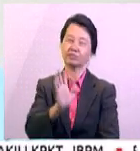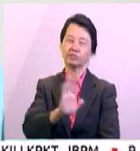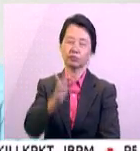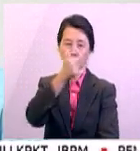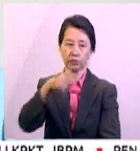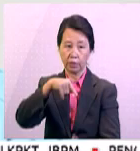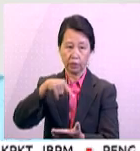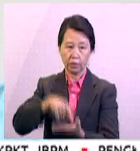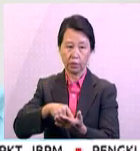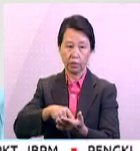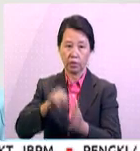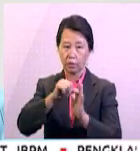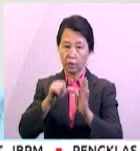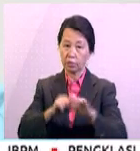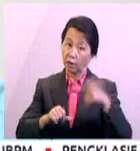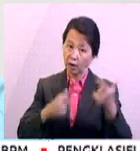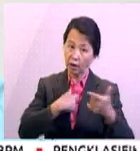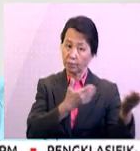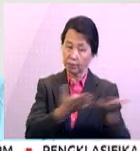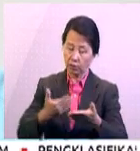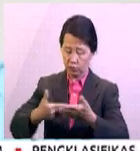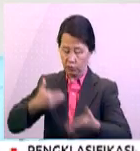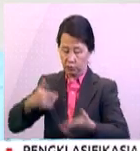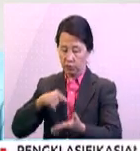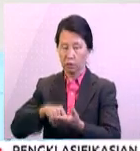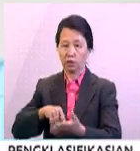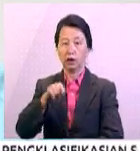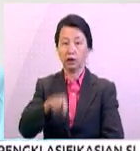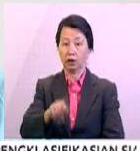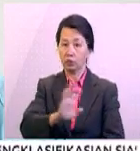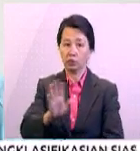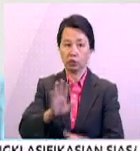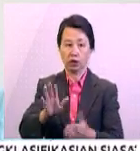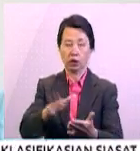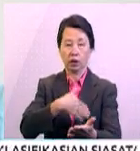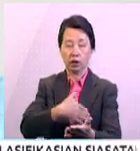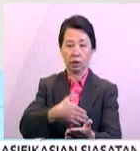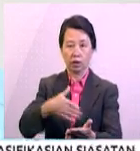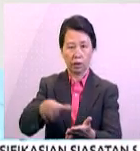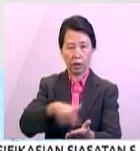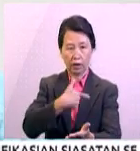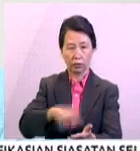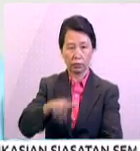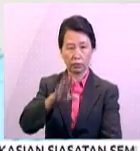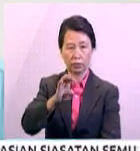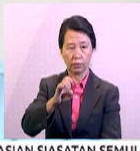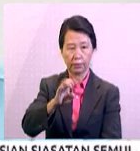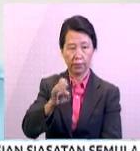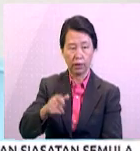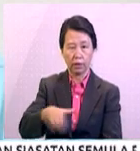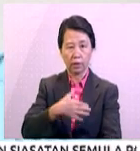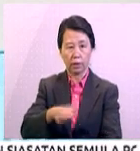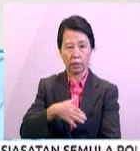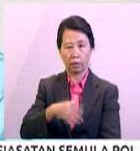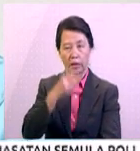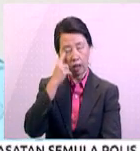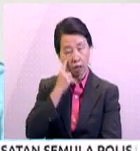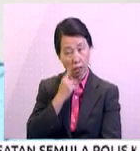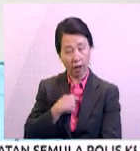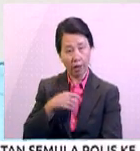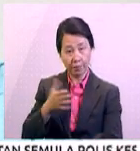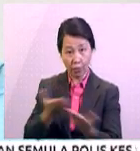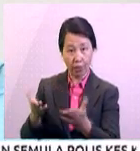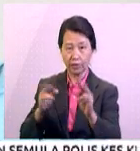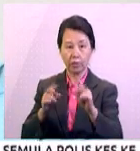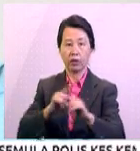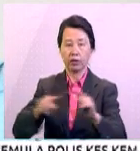sebab ini merupakan genre yang lain yang saya bawa sebelum ini. Ini bukan merupakan lagu ballad, bukan jenis lagu-lagu yang sendu yang saya selalu bawa, tapi ini